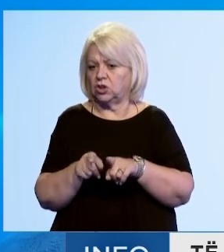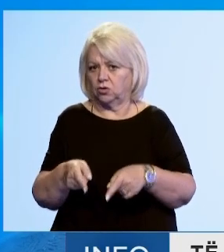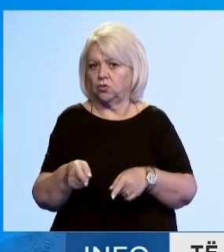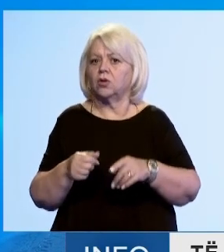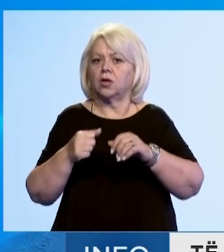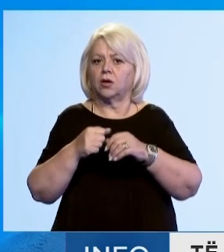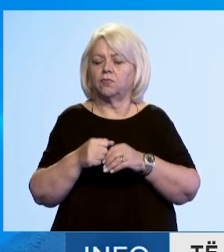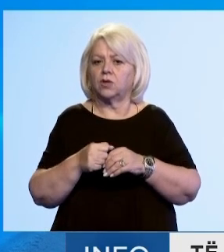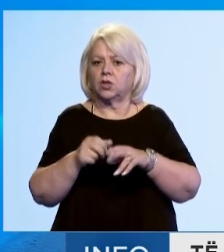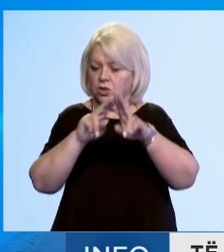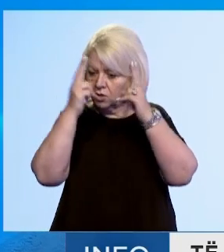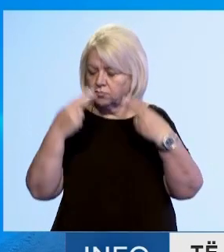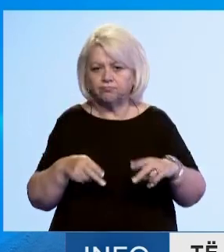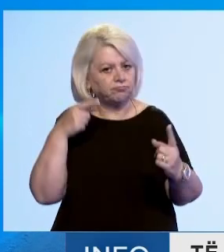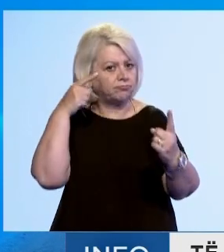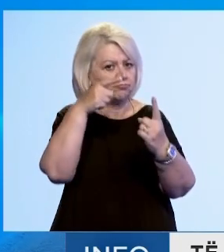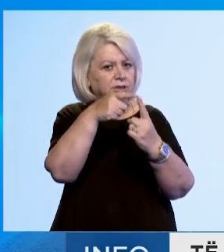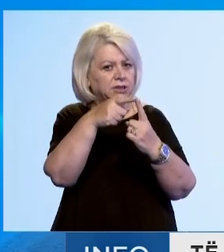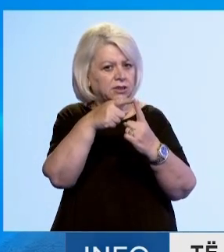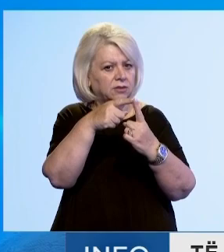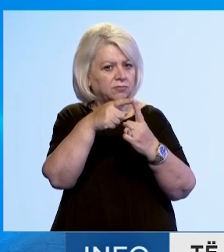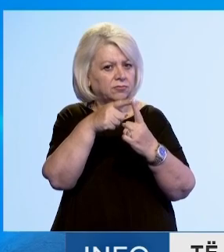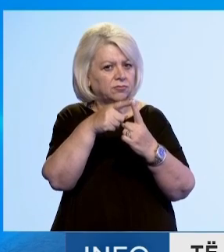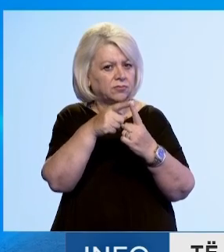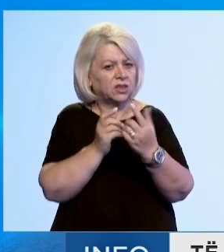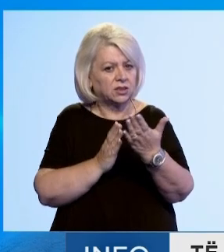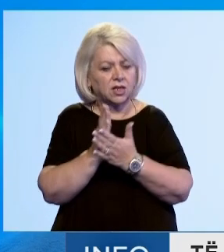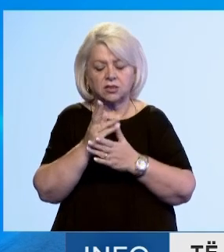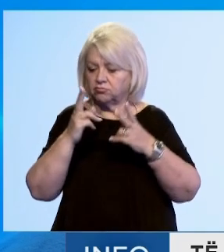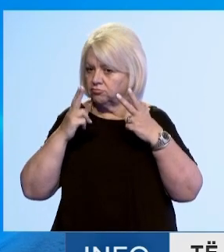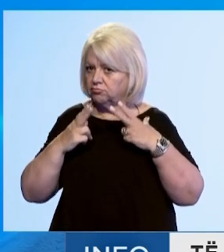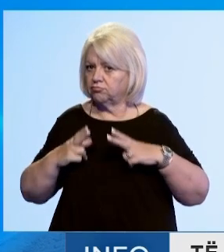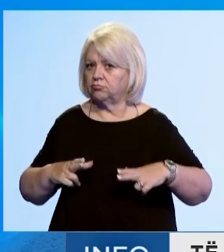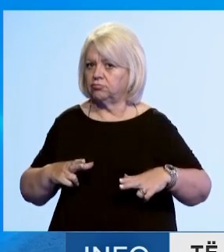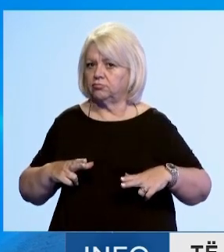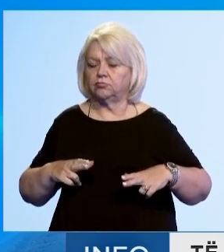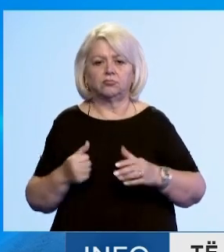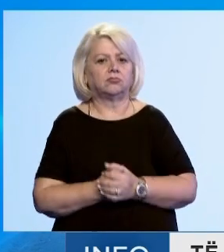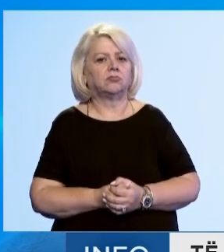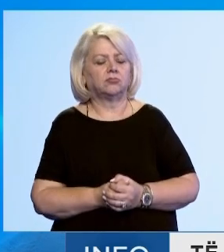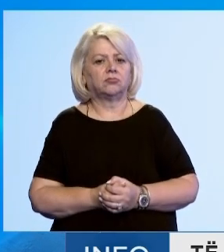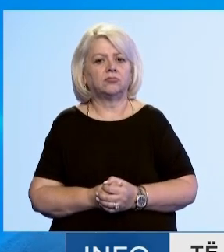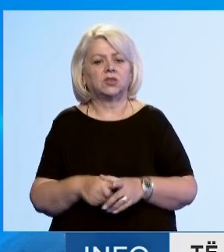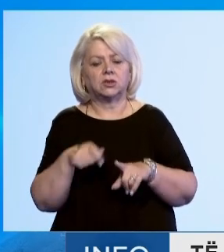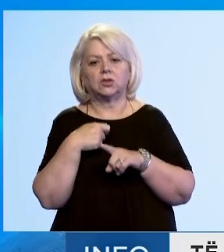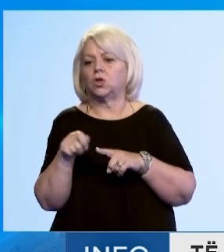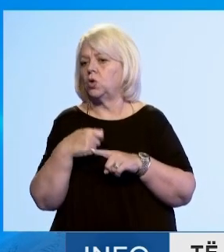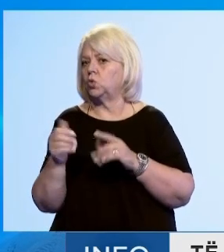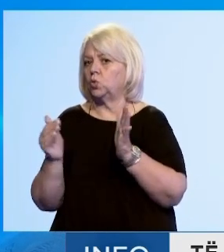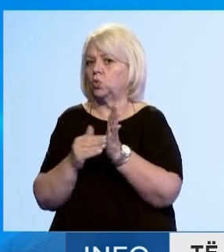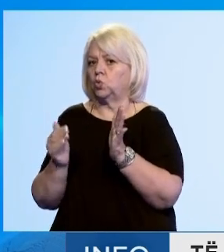të jetë pikë orientimi drejt paqes së qëndrueshme. Prosperiteti dhe jo konflikti duhet të